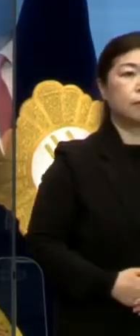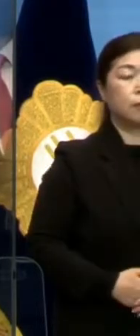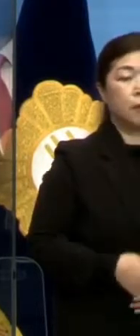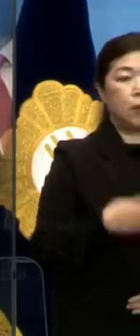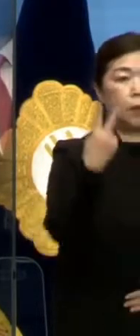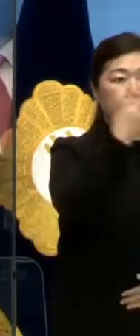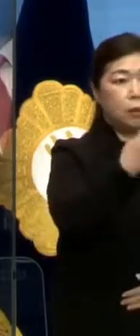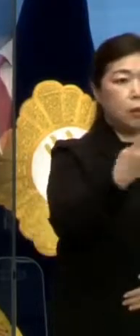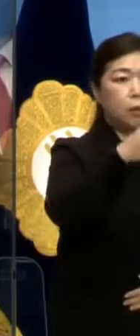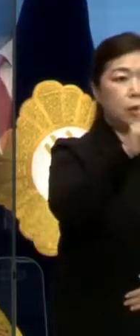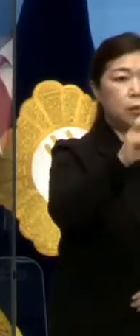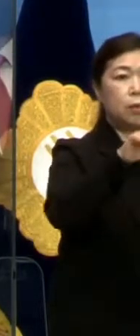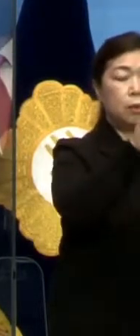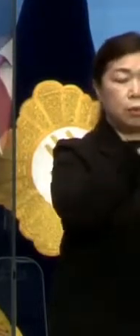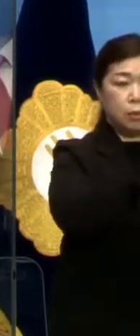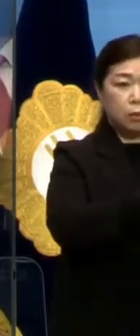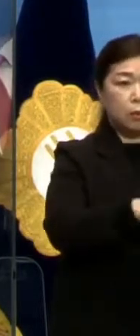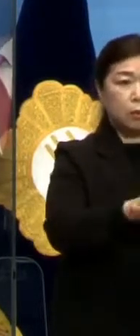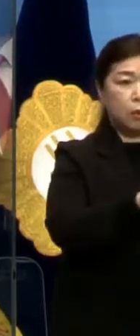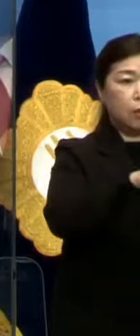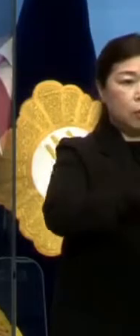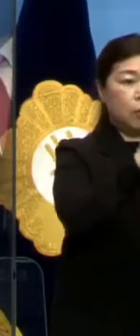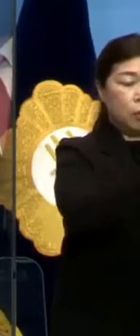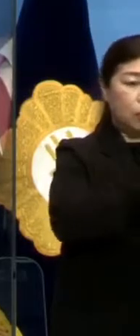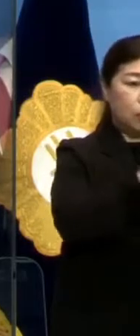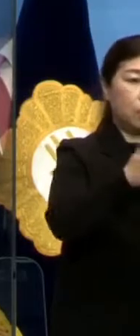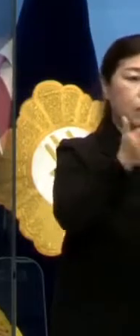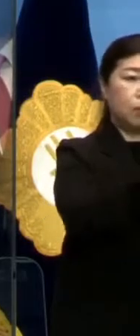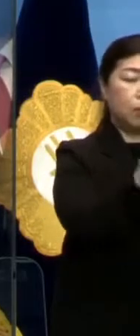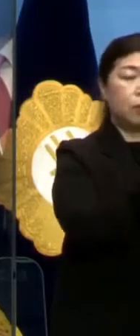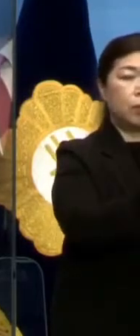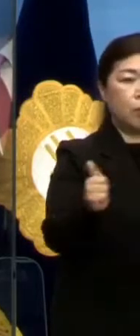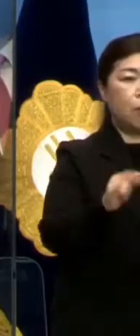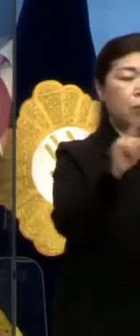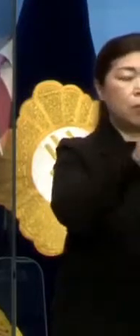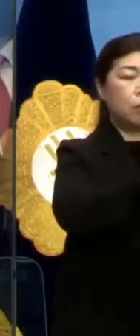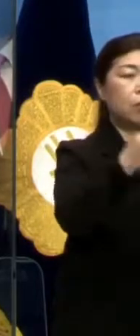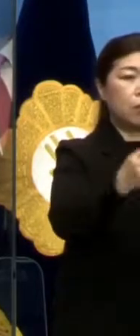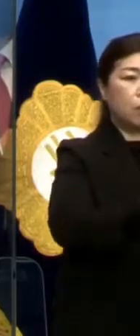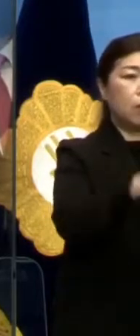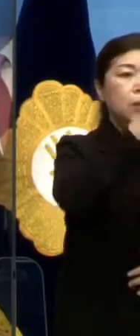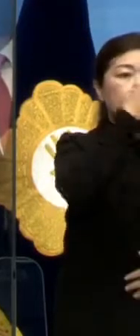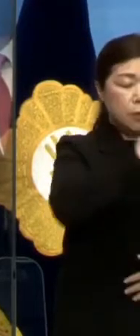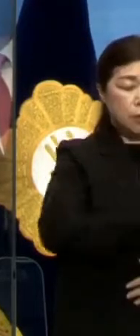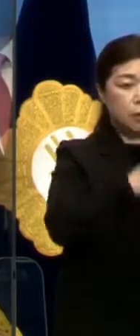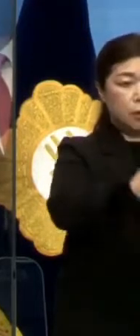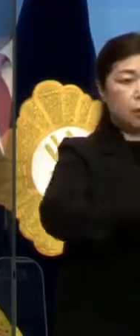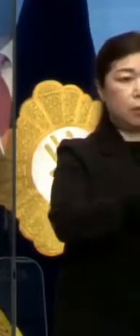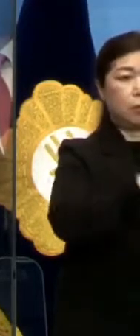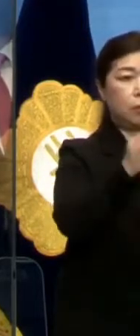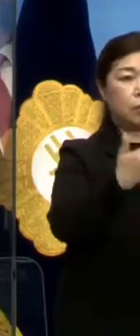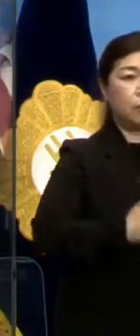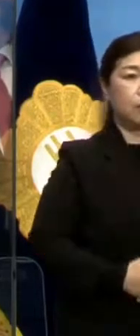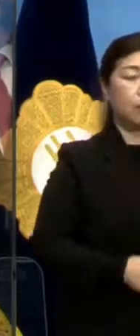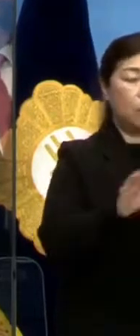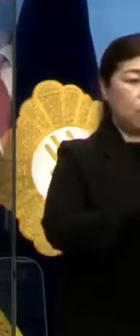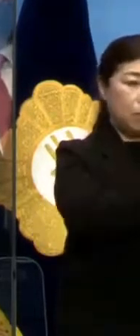지난 2020년은 농업인에게 그 어느 때보다 힘겨운 한 해였습니다.